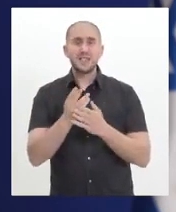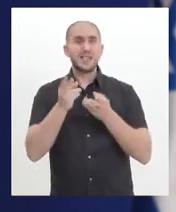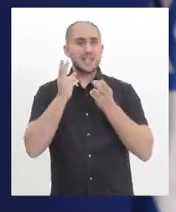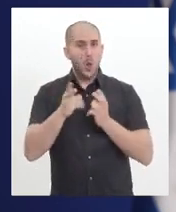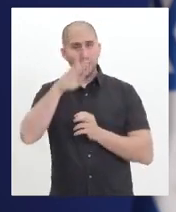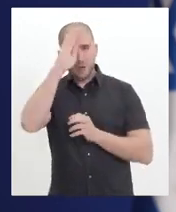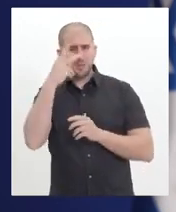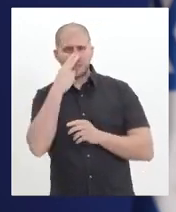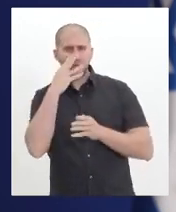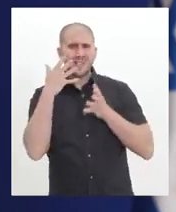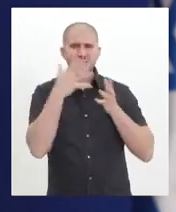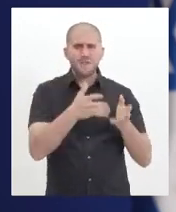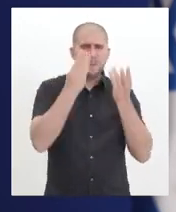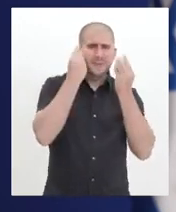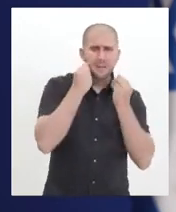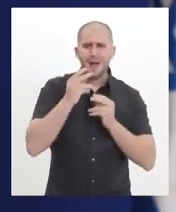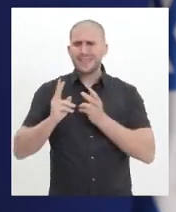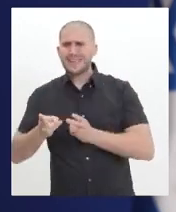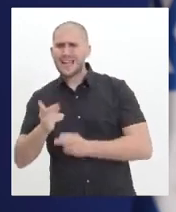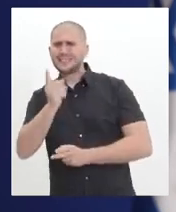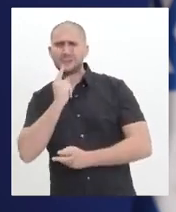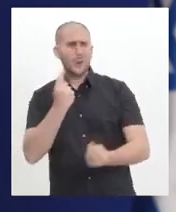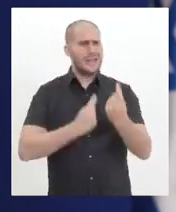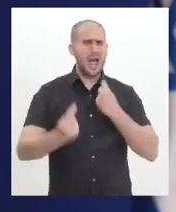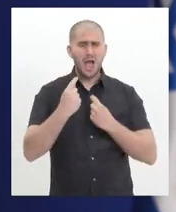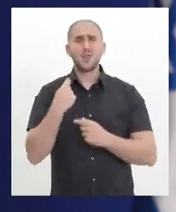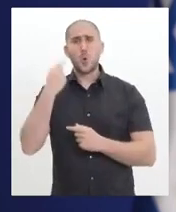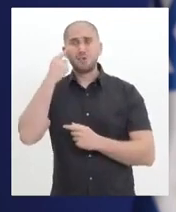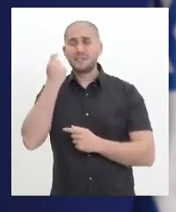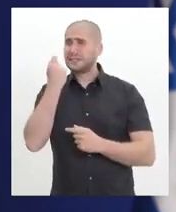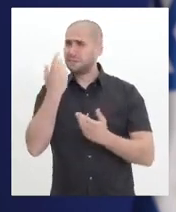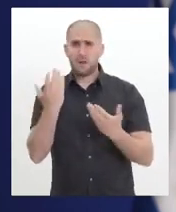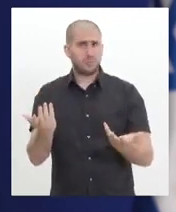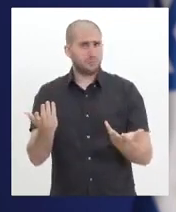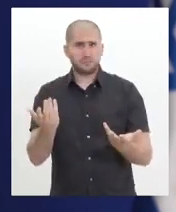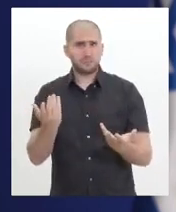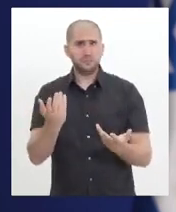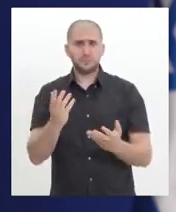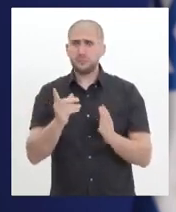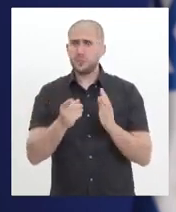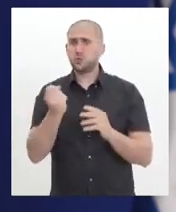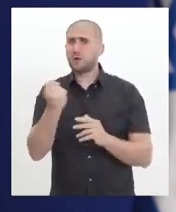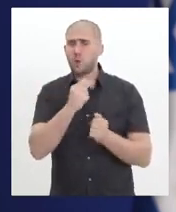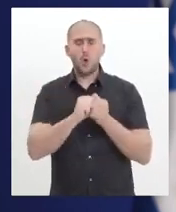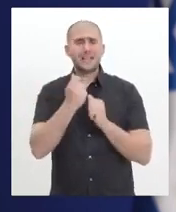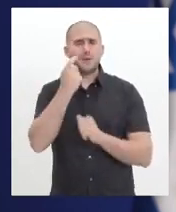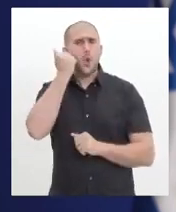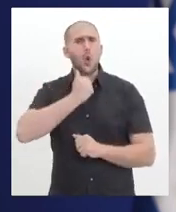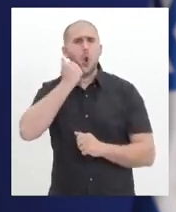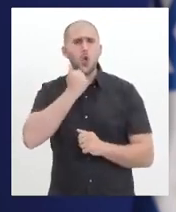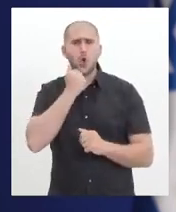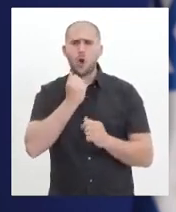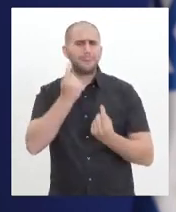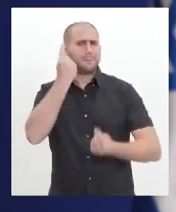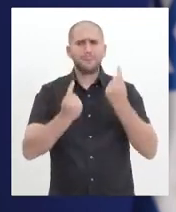איראניות מתימן מעיראק מסוריה אני חושב כמעט כל שבוע אם לא כמעט כל יום באופן